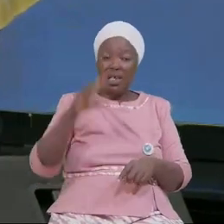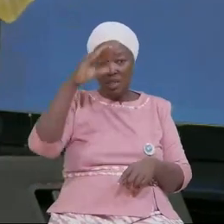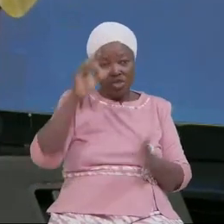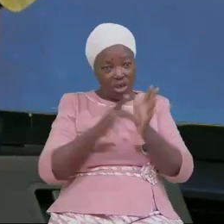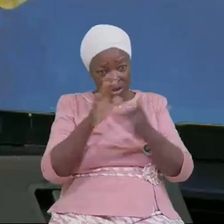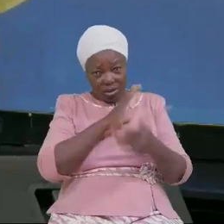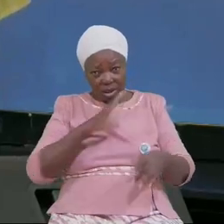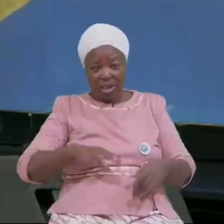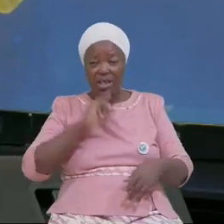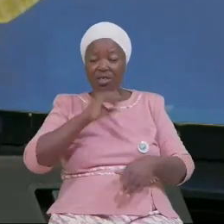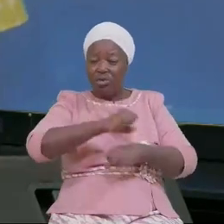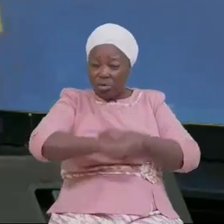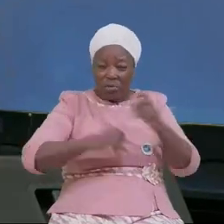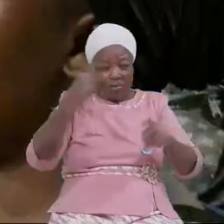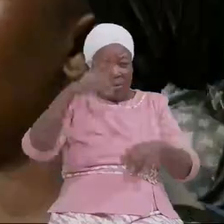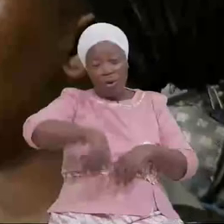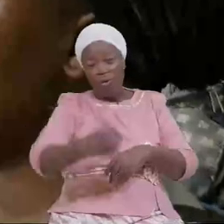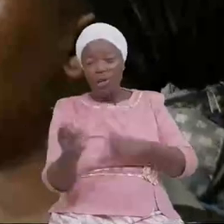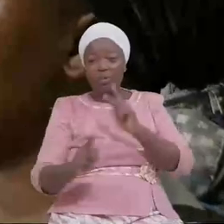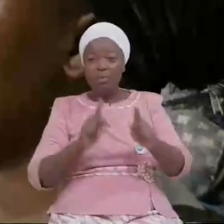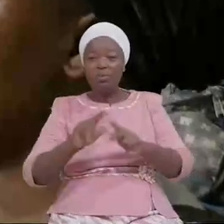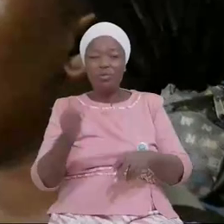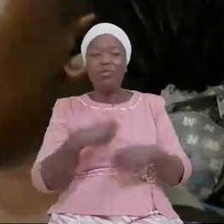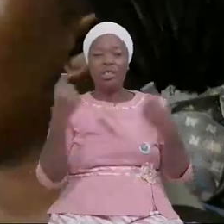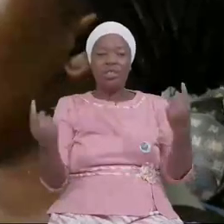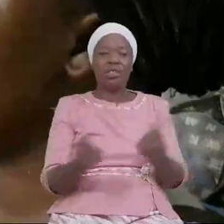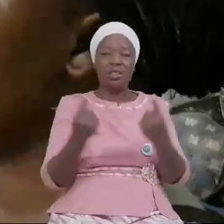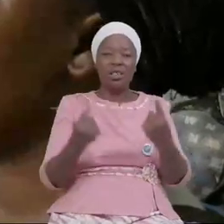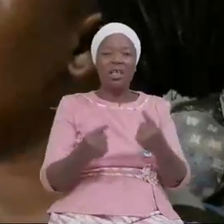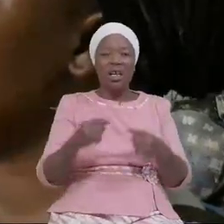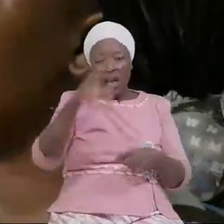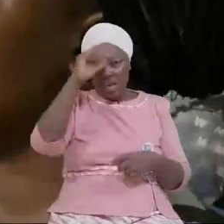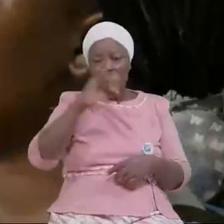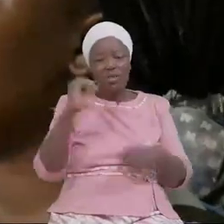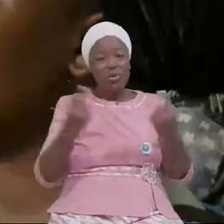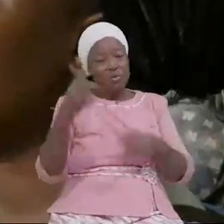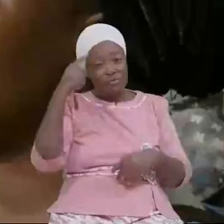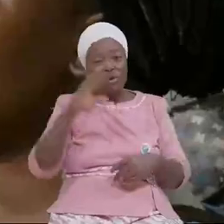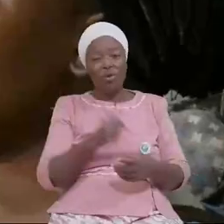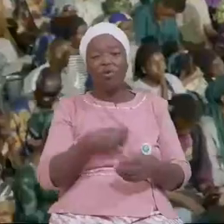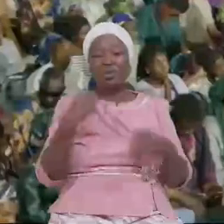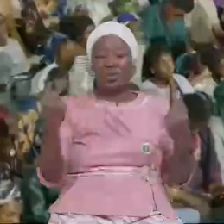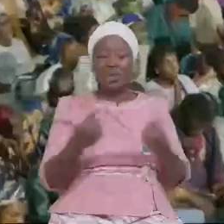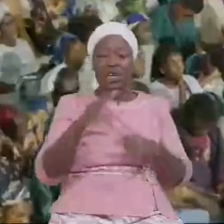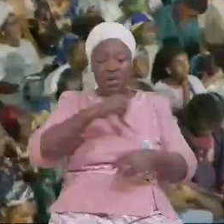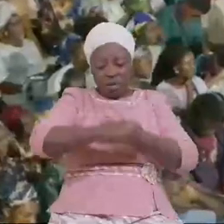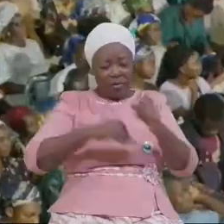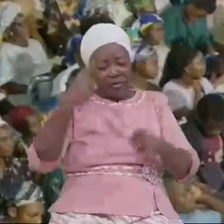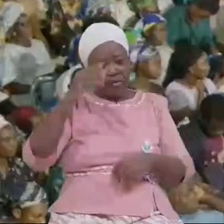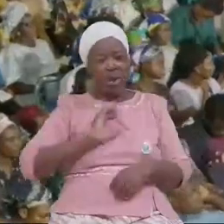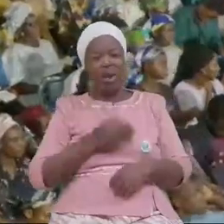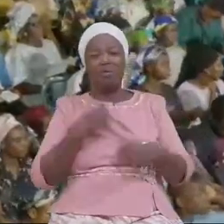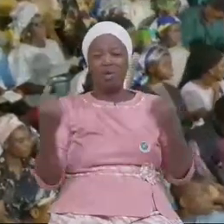pour le péché des autres. Il souffrait pour tes péchés. Il souffrait pour nos péchés. C'est ce que l'homme l'a